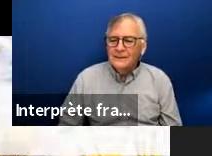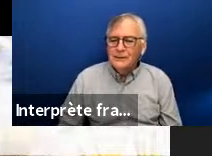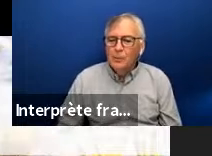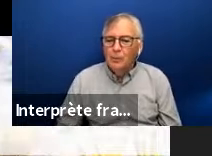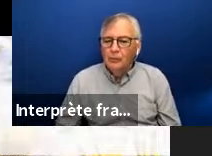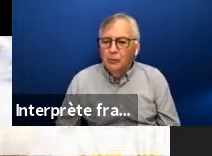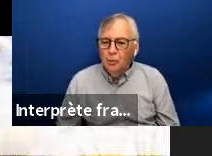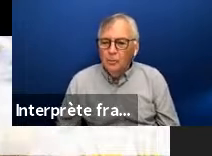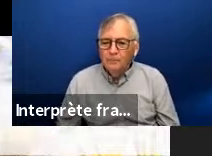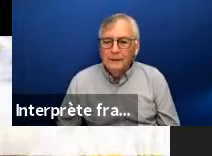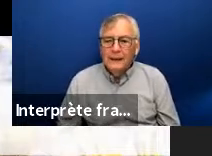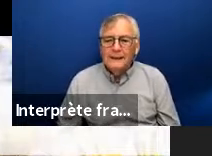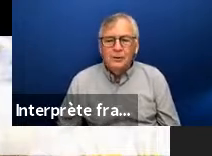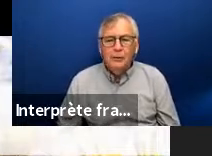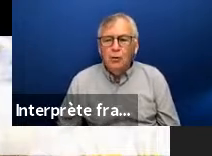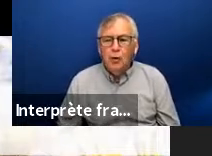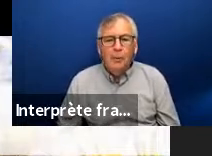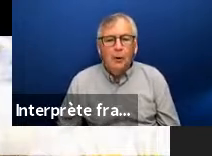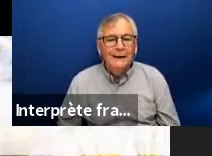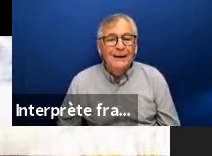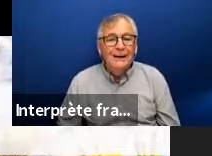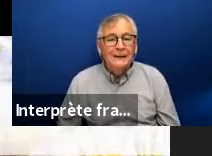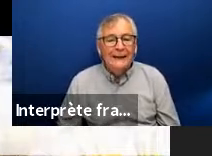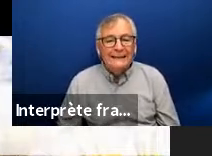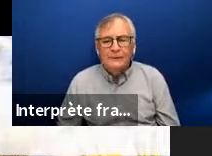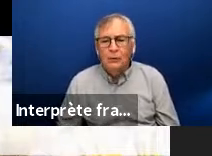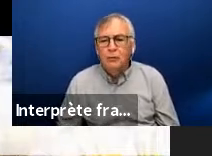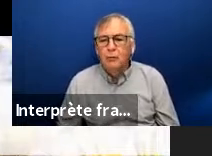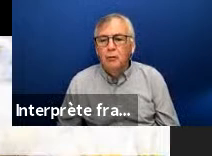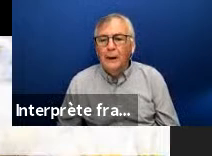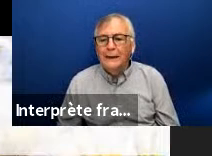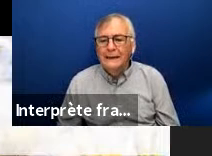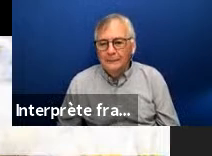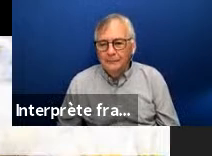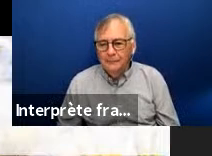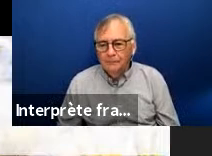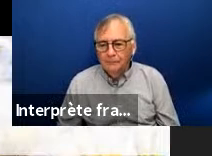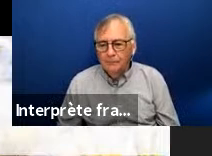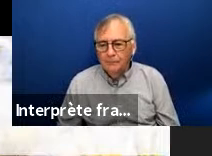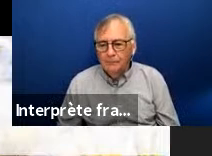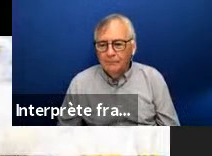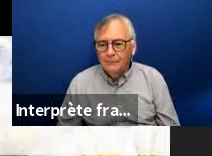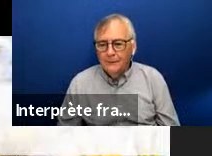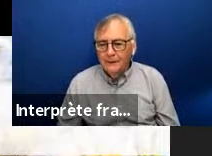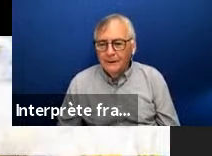J'ai une question pour vous. Est-ce que vous comprenez le texte que vous voyez?